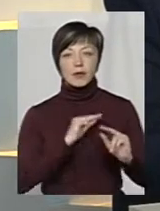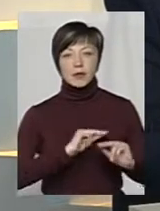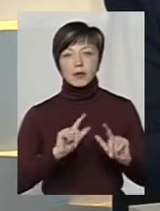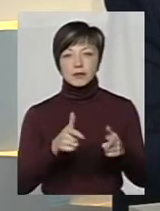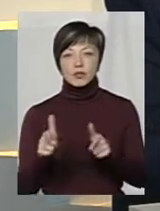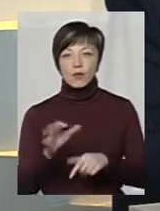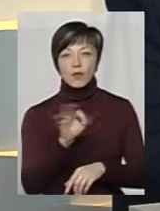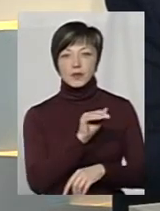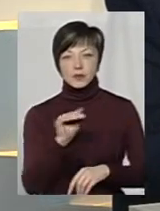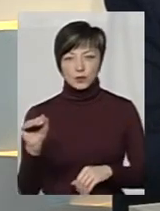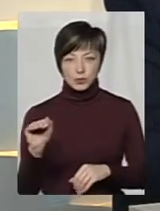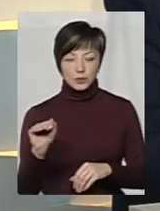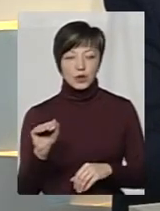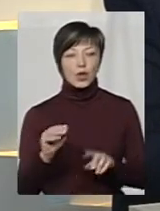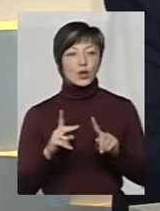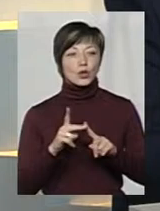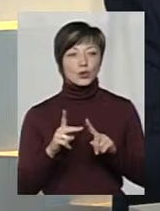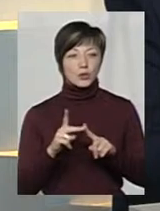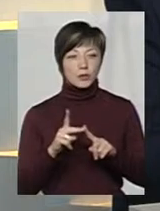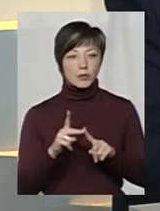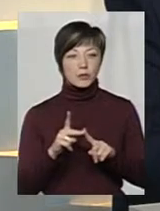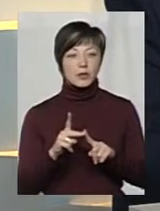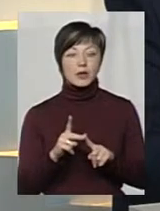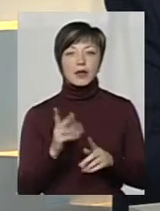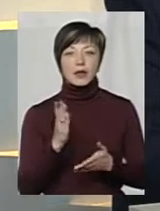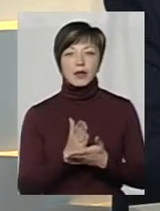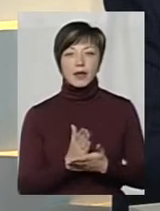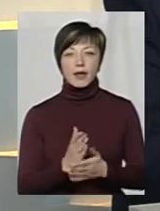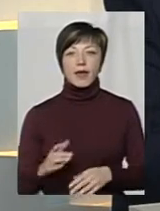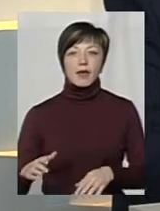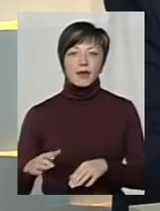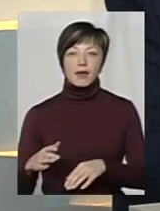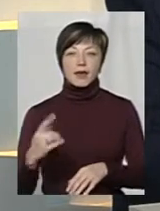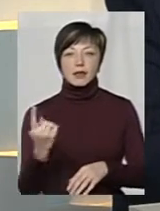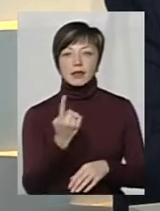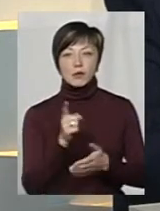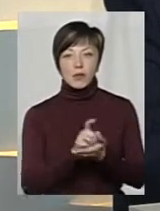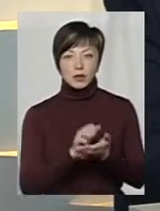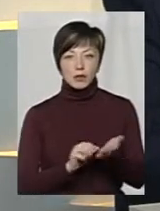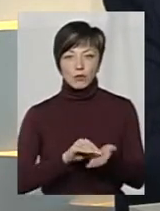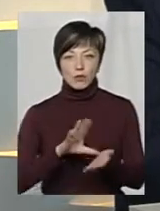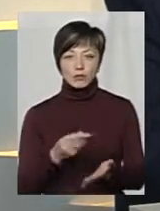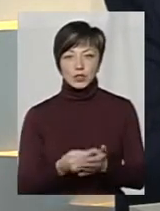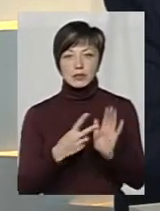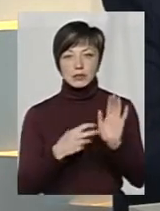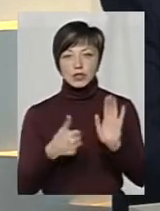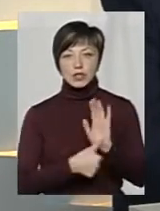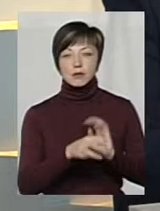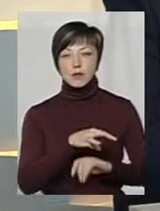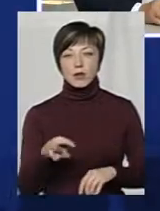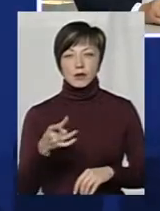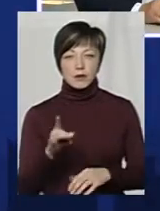працевлаштування офіційно. Ну, другим є єдиний податок по об'єму наповнення бюджету. Це 706 мільйонів